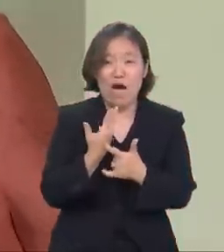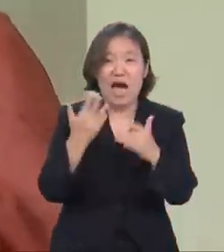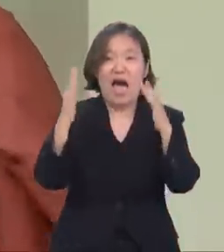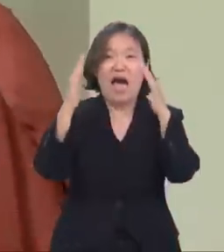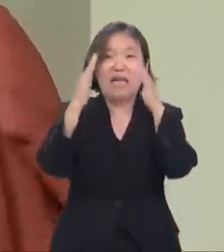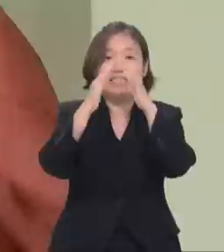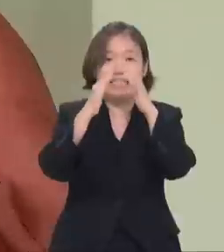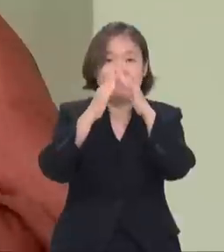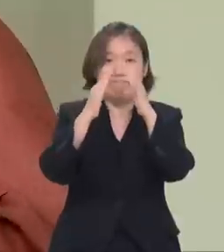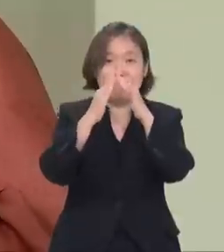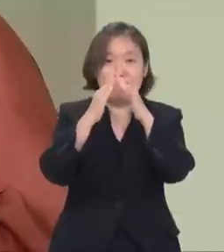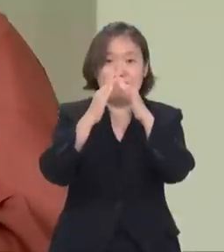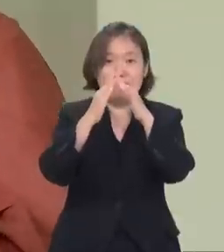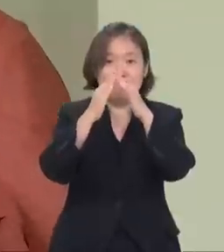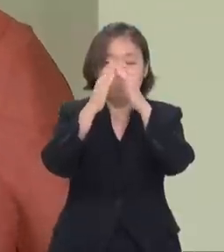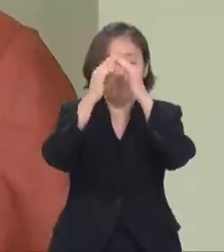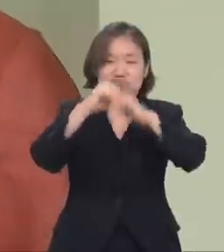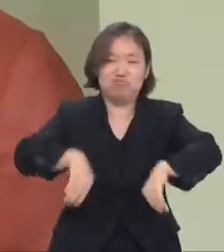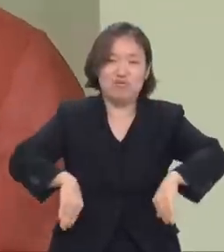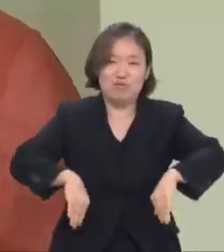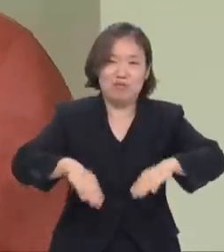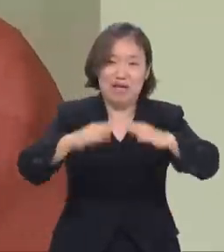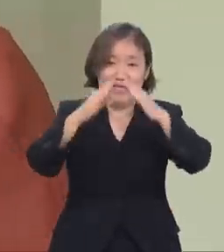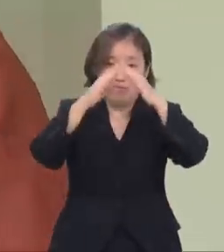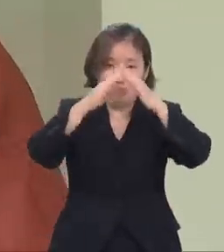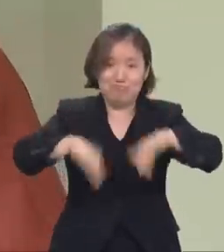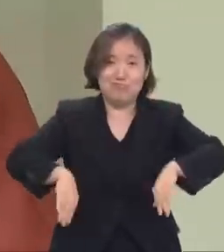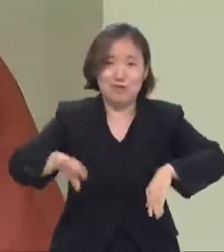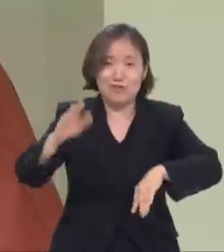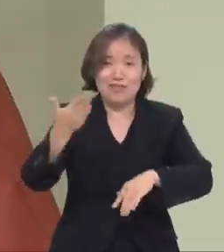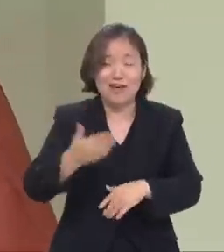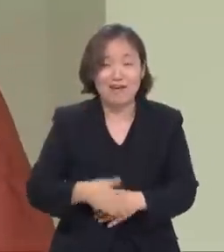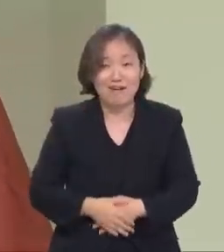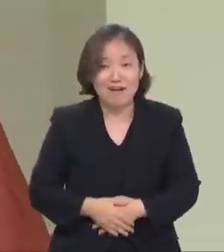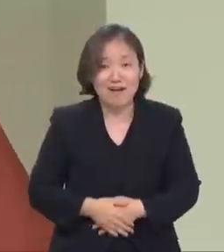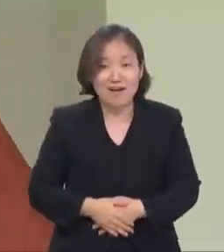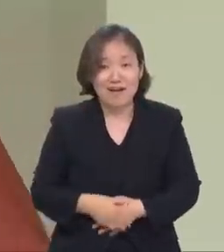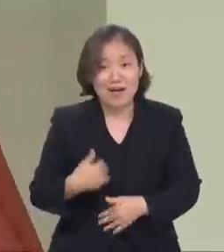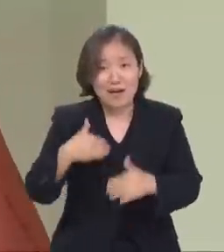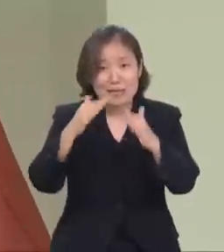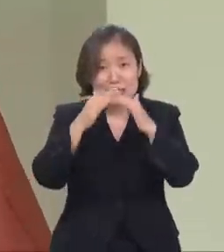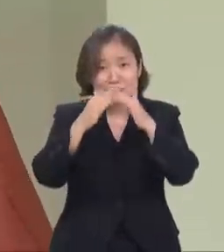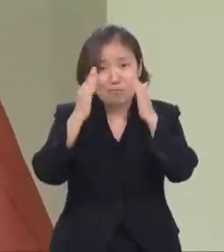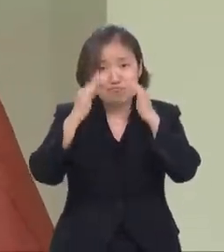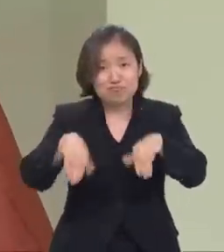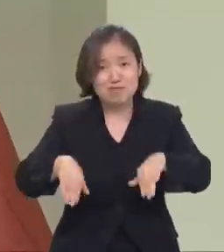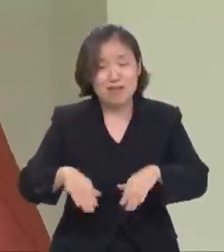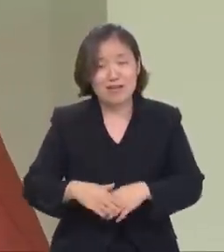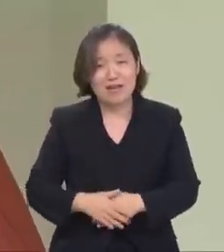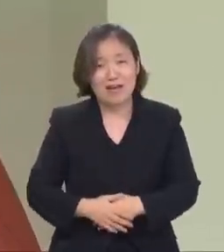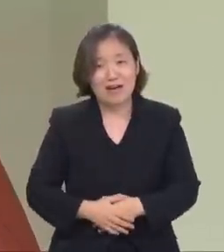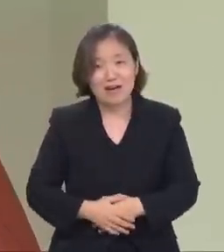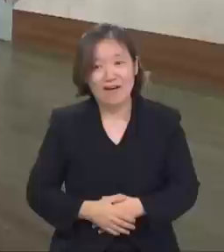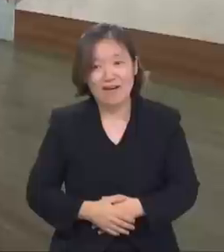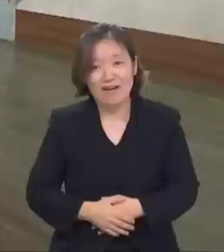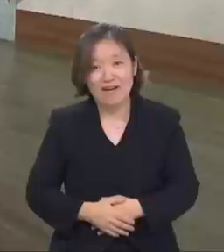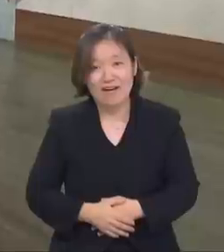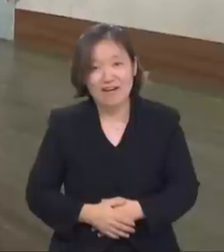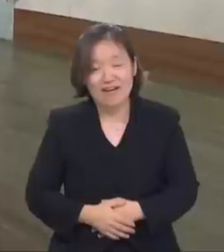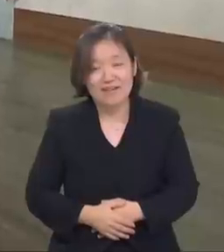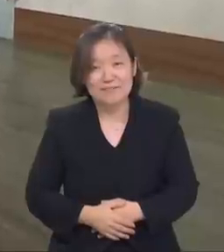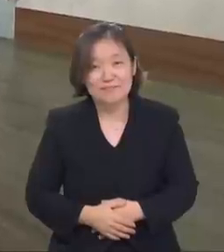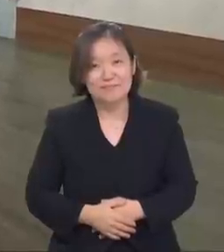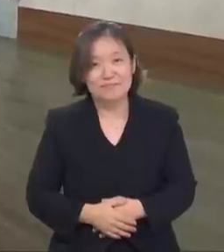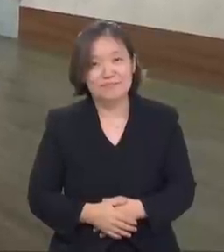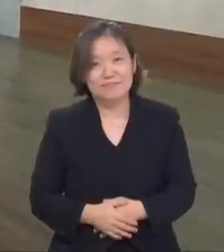그냥 우루루 꽝 하면서 집이 무너져 버린 거예요 집이 무너져 버려 가지고 다행히